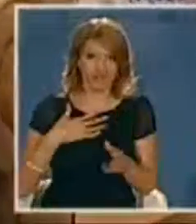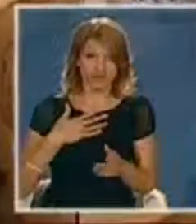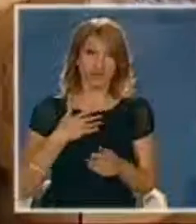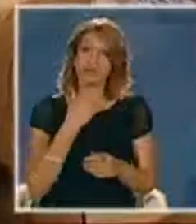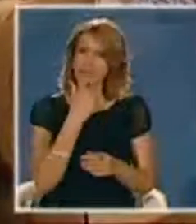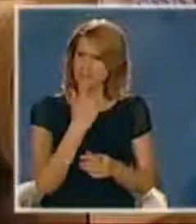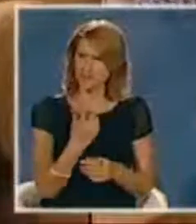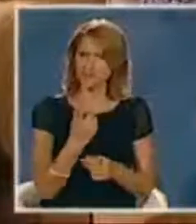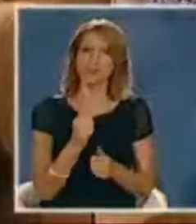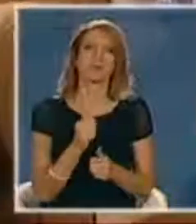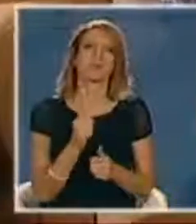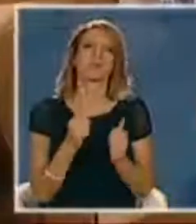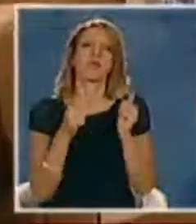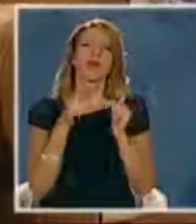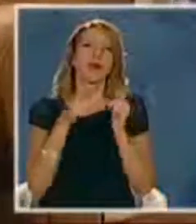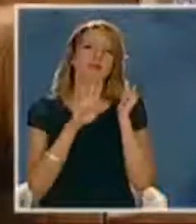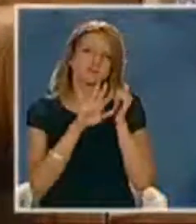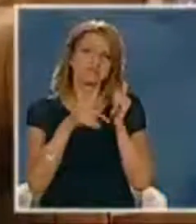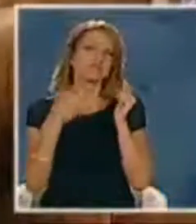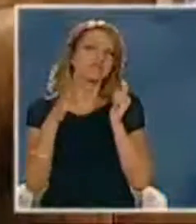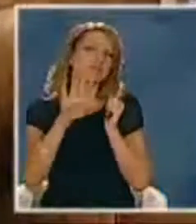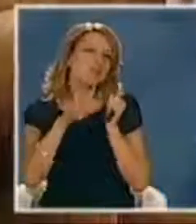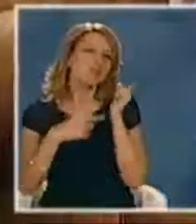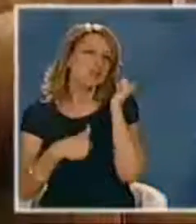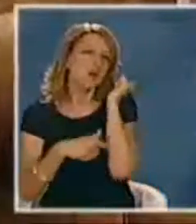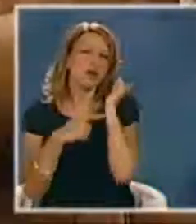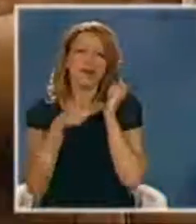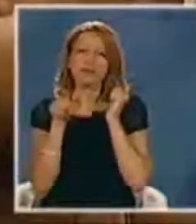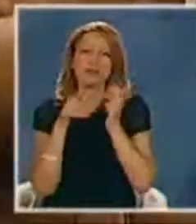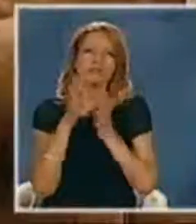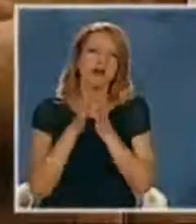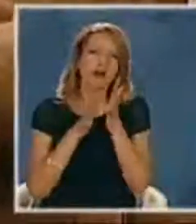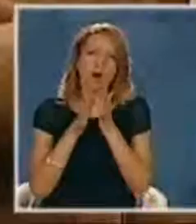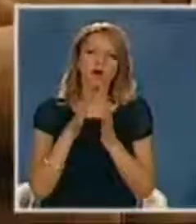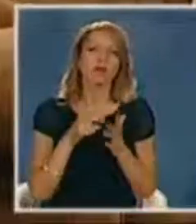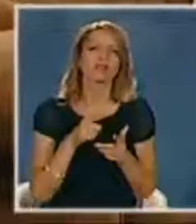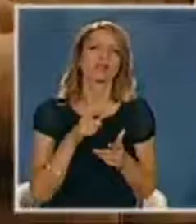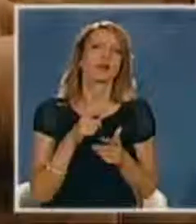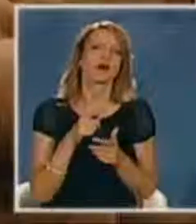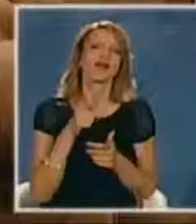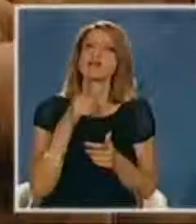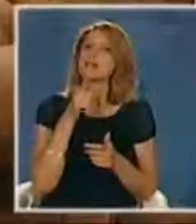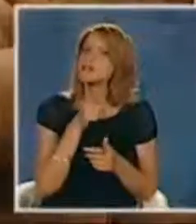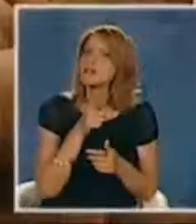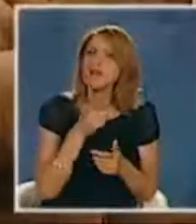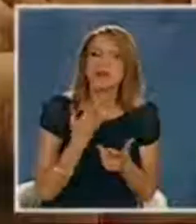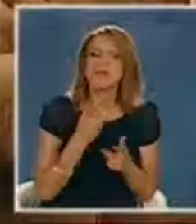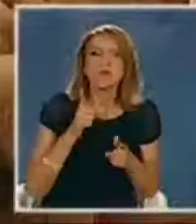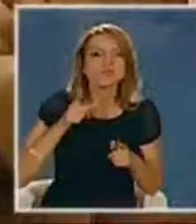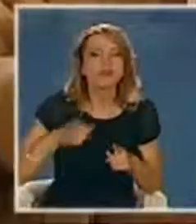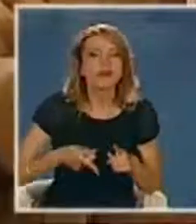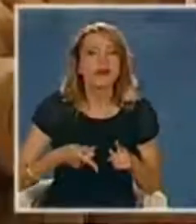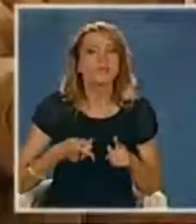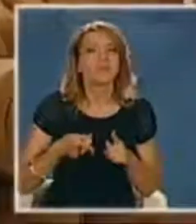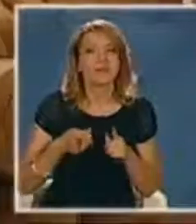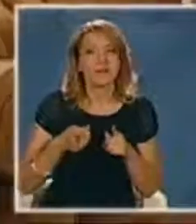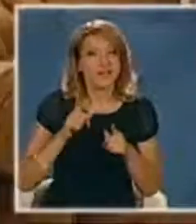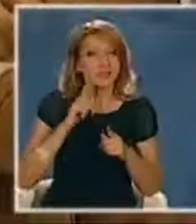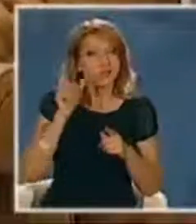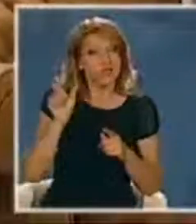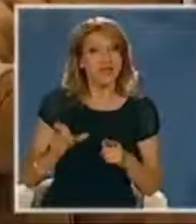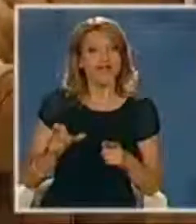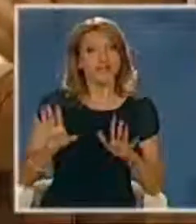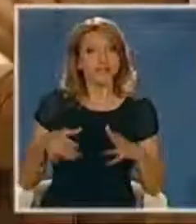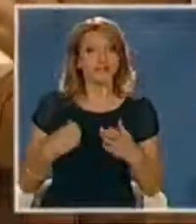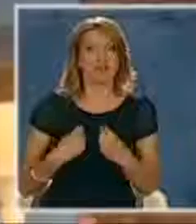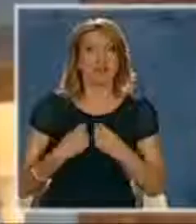на историите на хората, на които си помогнал. Какво е необходимо на човек, за да оздравява?